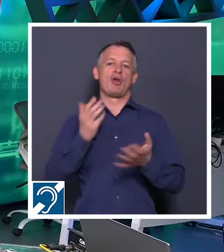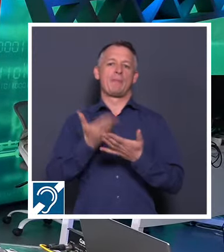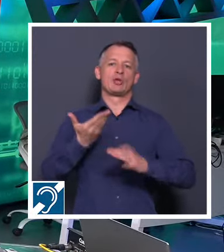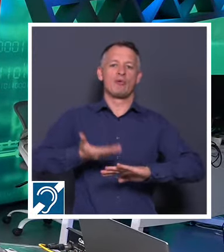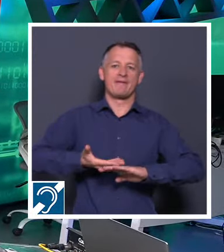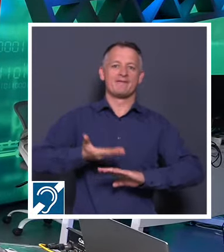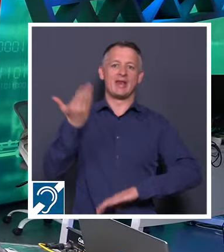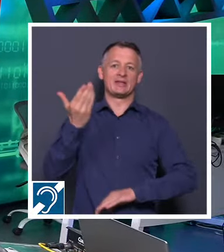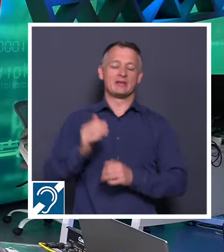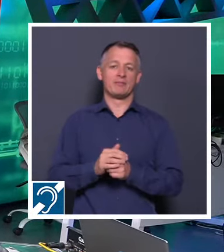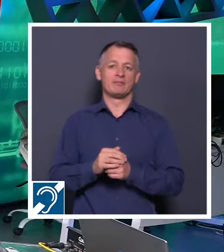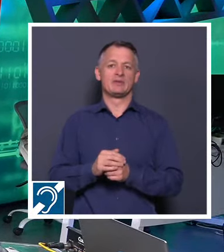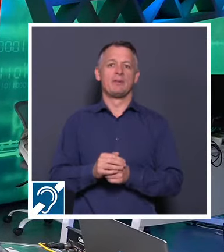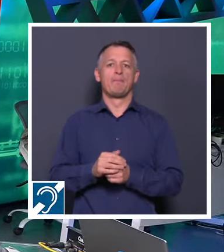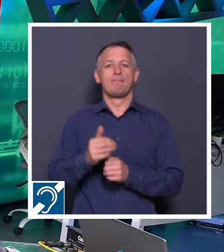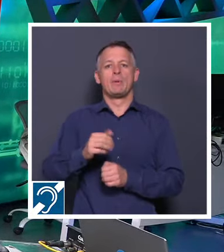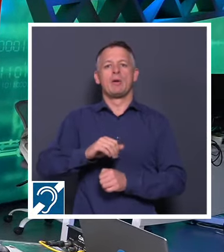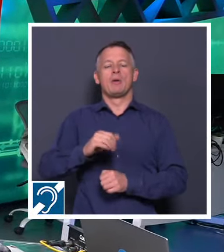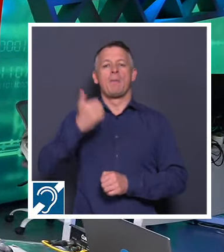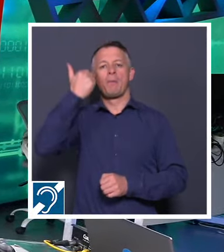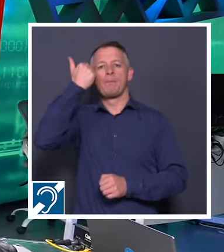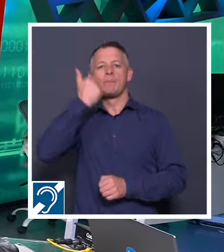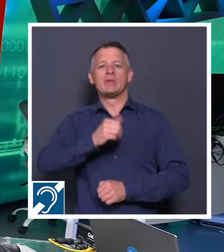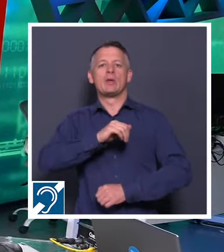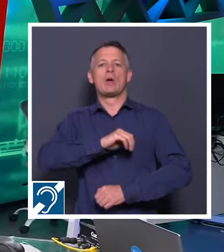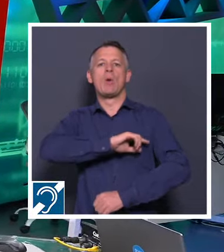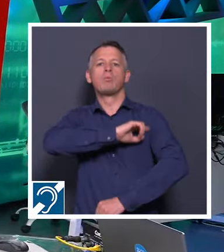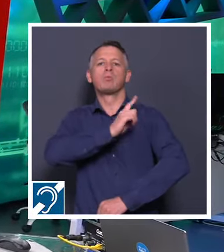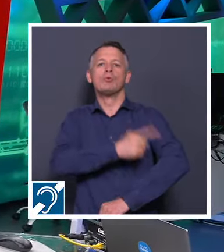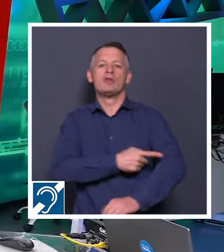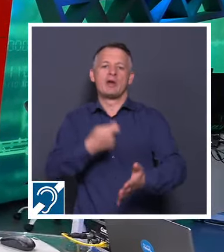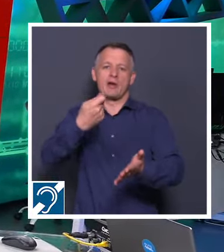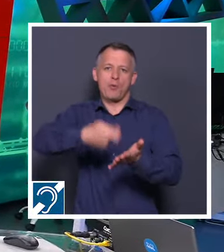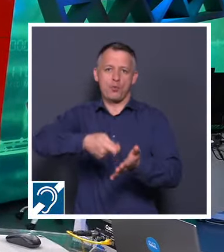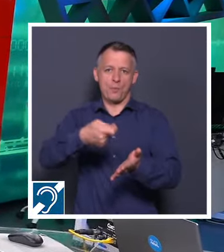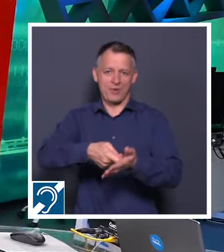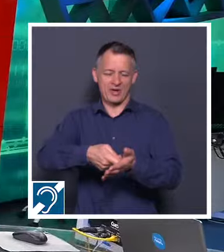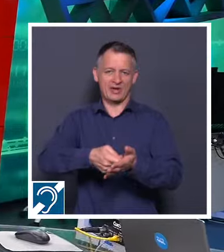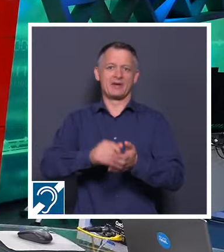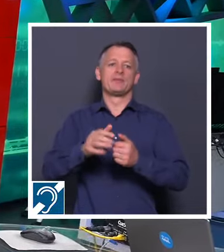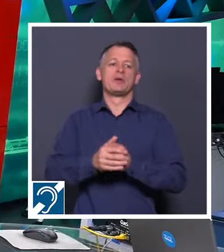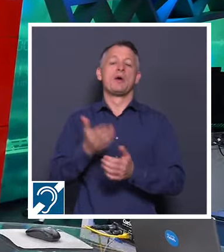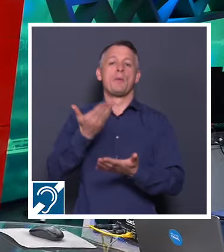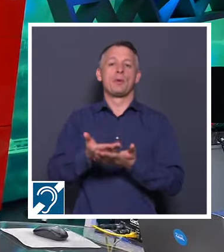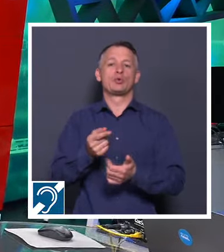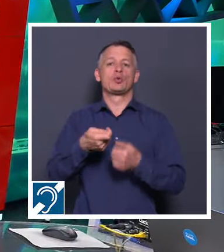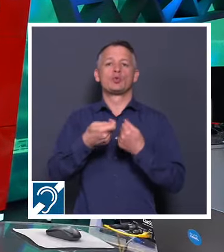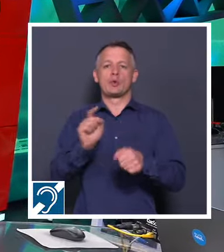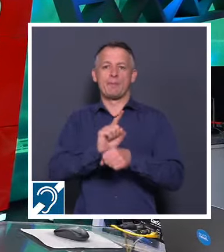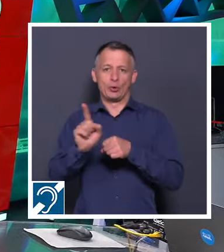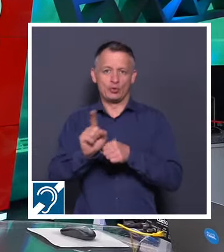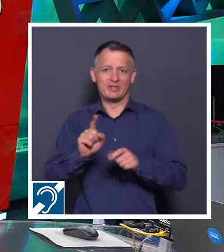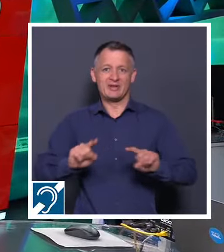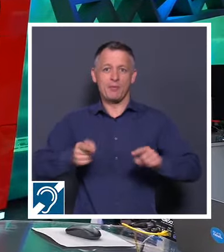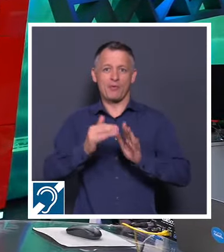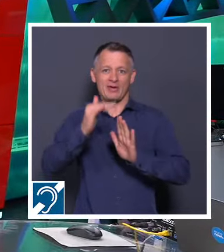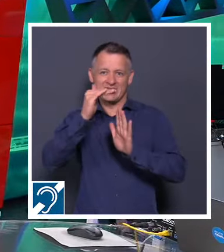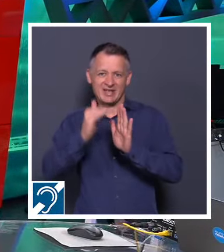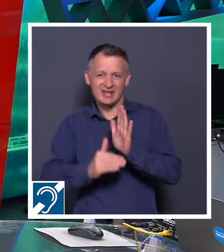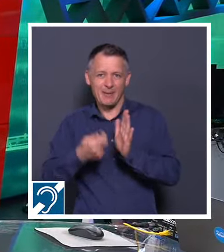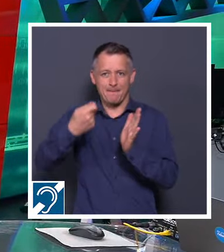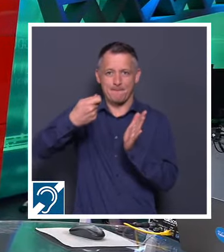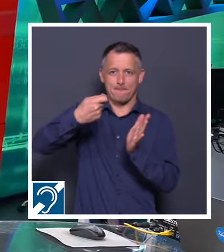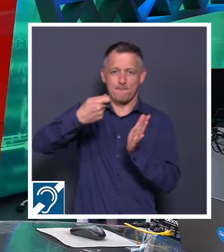inflației. Este o devalorizare a banilor, o creștere generalizată a produselor care duce la scăderea puterii de